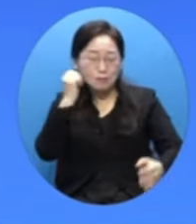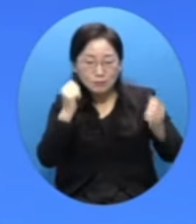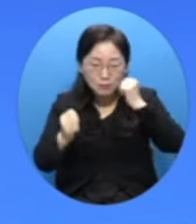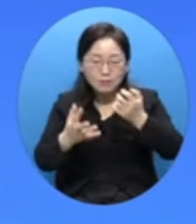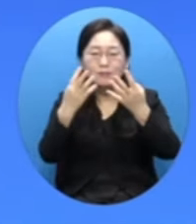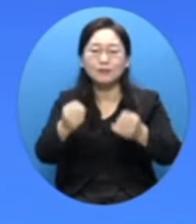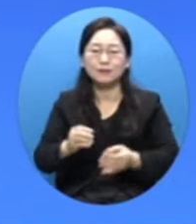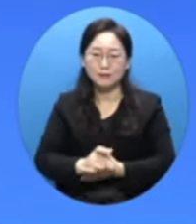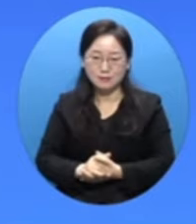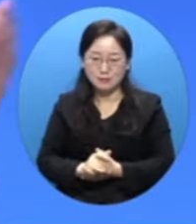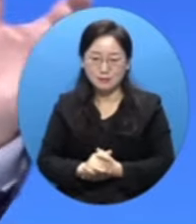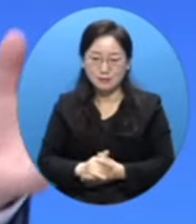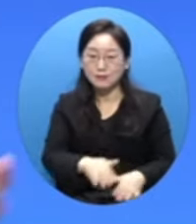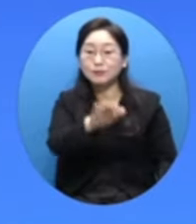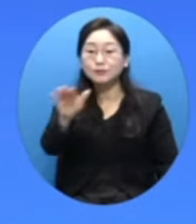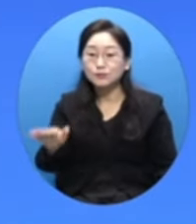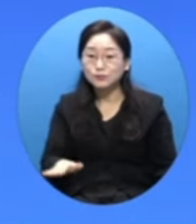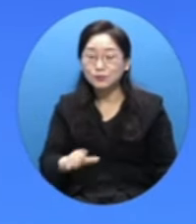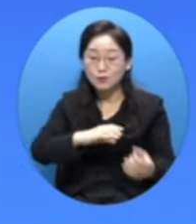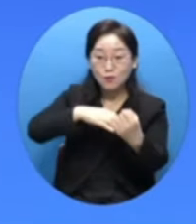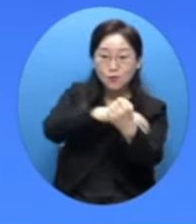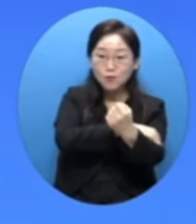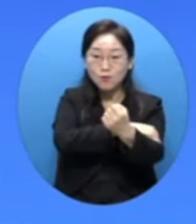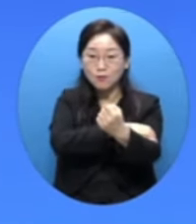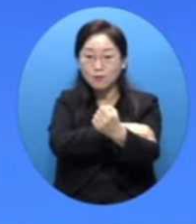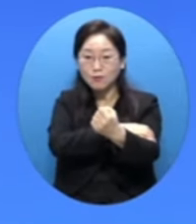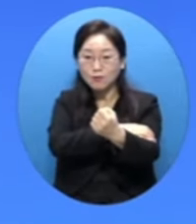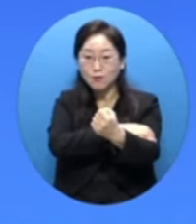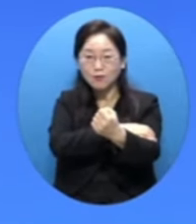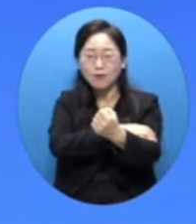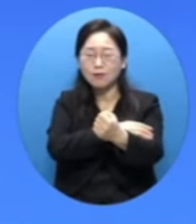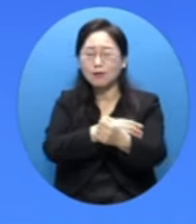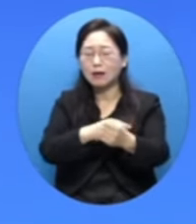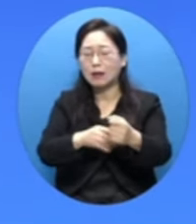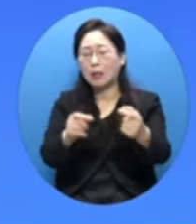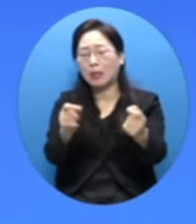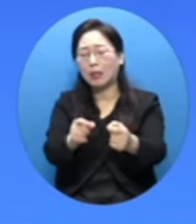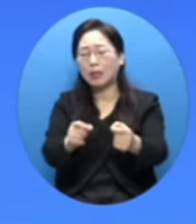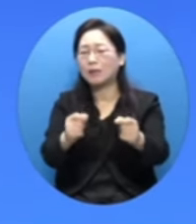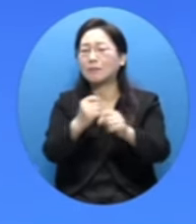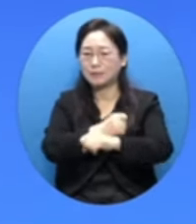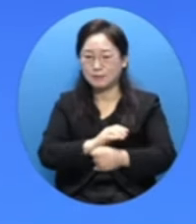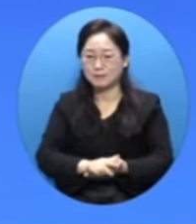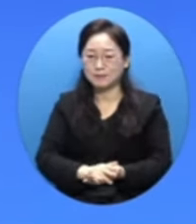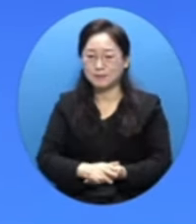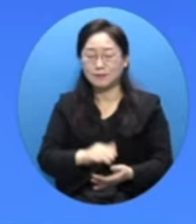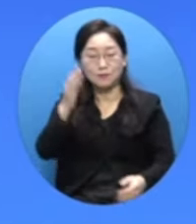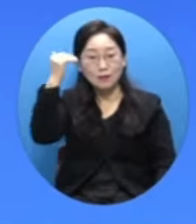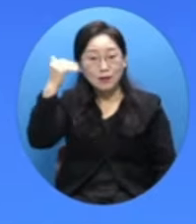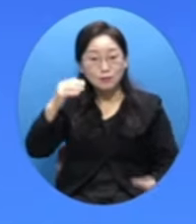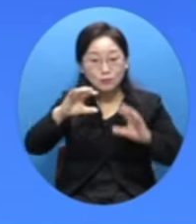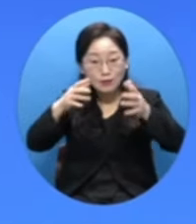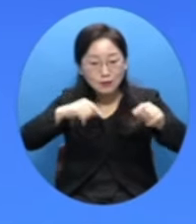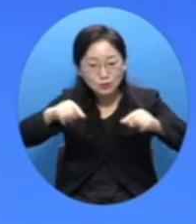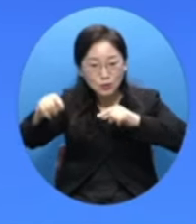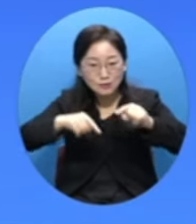많은지 모릅니다. 우리가 권력의 무상함을 봅니다. 우리나라 정치 제도는